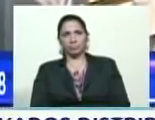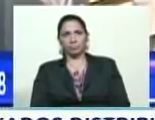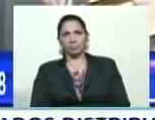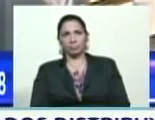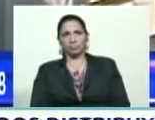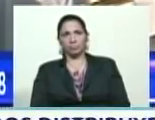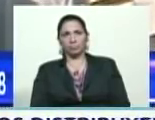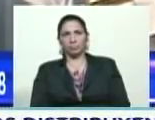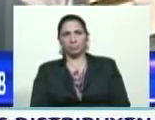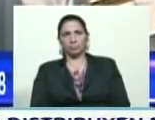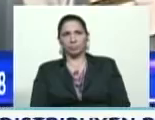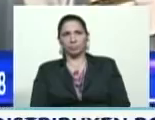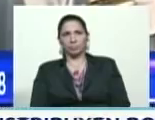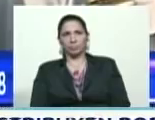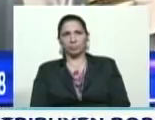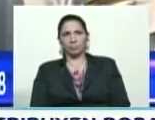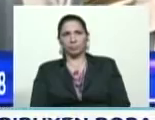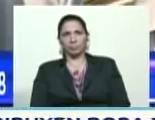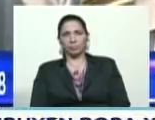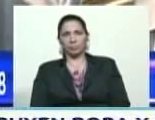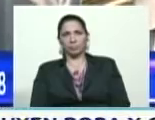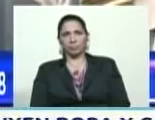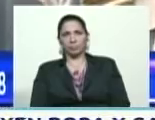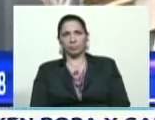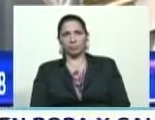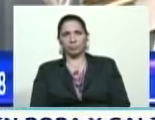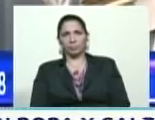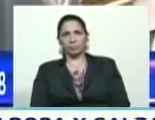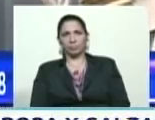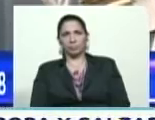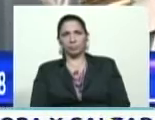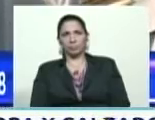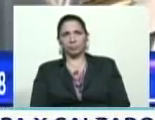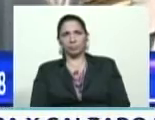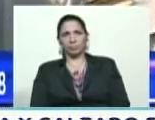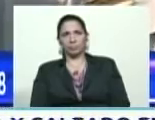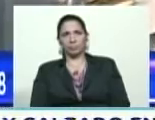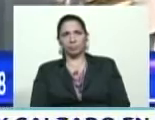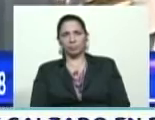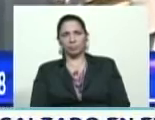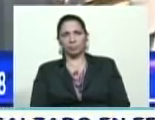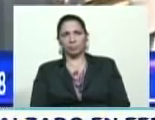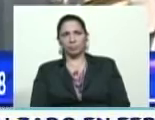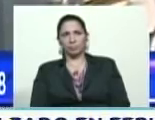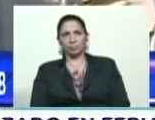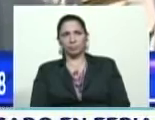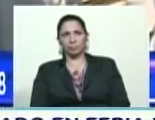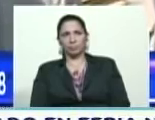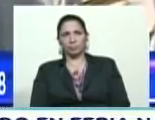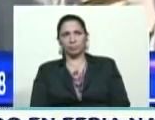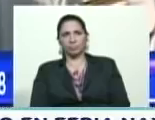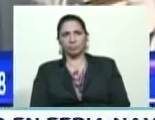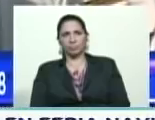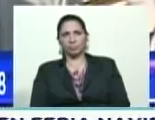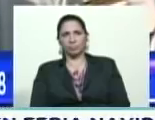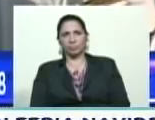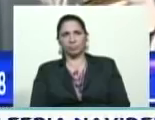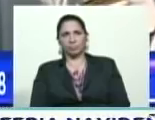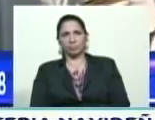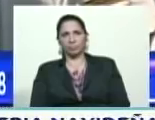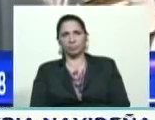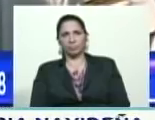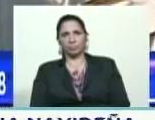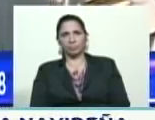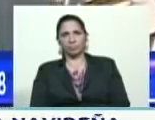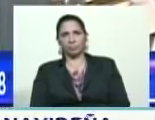прилетели, где температура на аэродроме составляет больше 30 градусов. Но это не